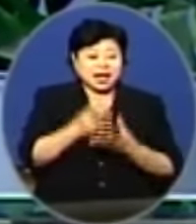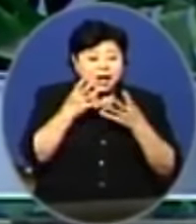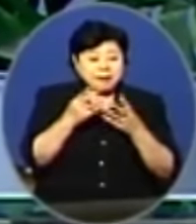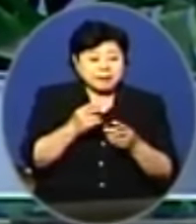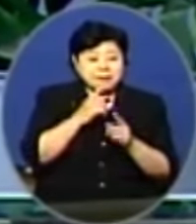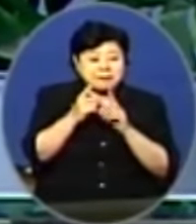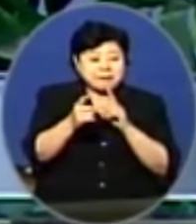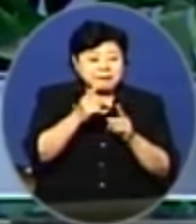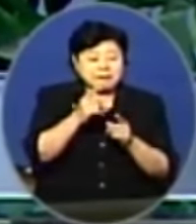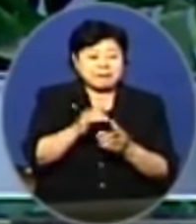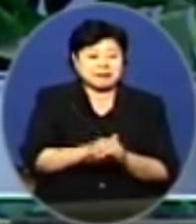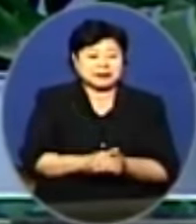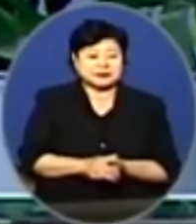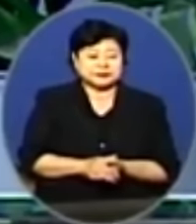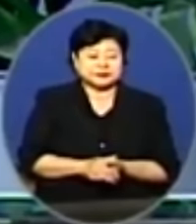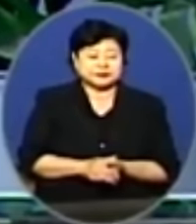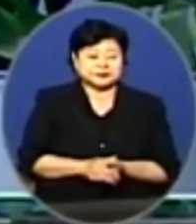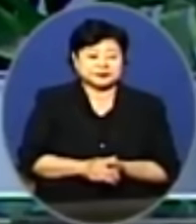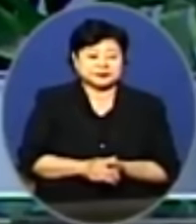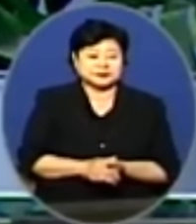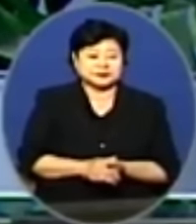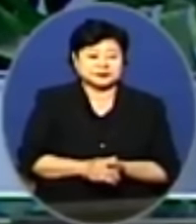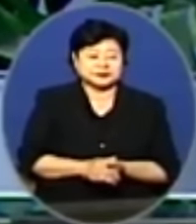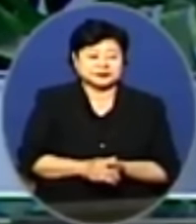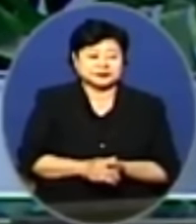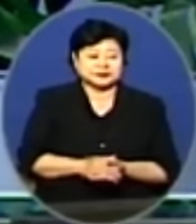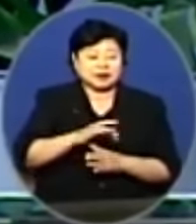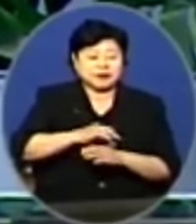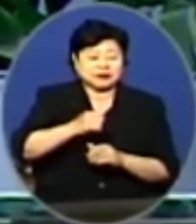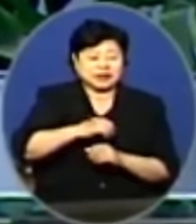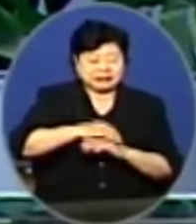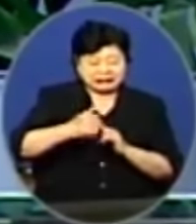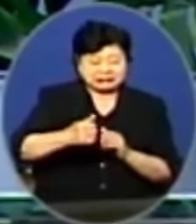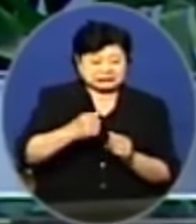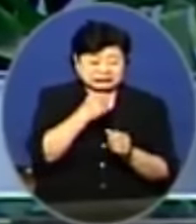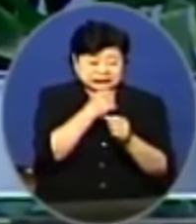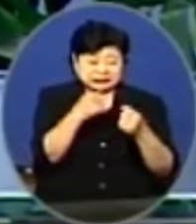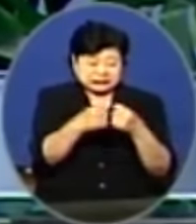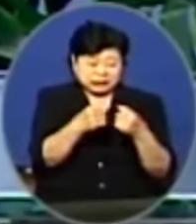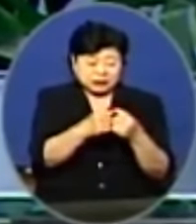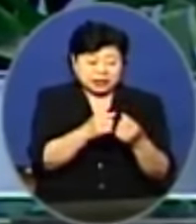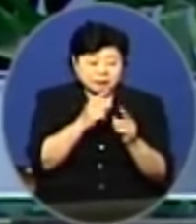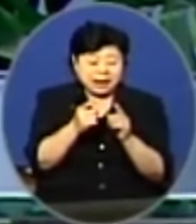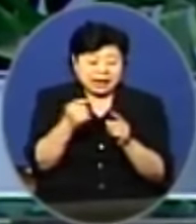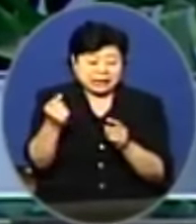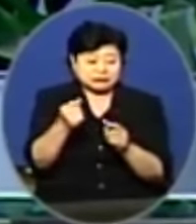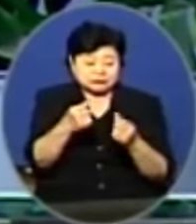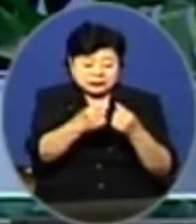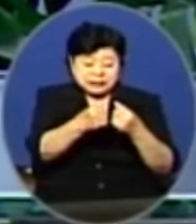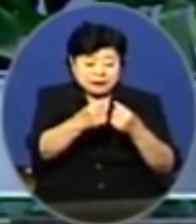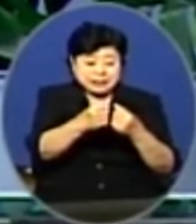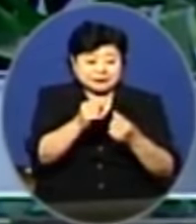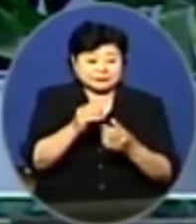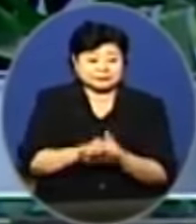말이 굉장히 힘이 있습니다. 마귀와 대적에 싸울 때 말로서 싸워야 되는 것입니다.